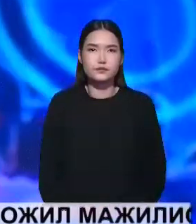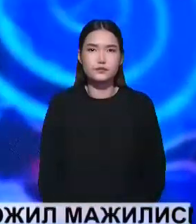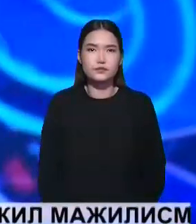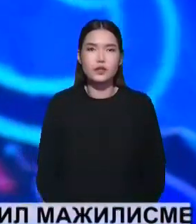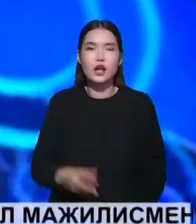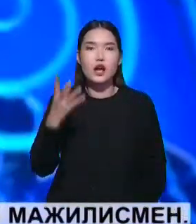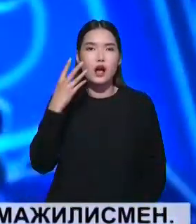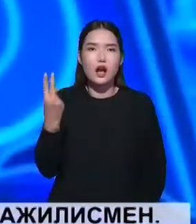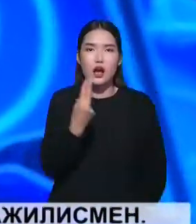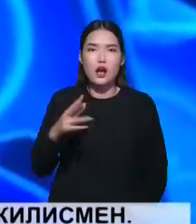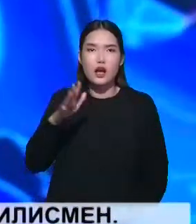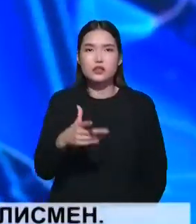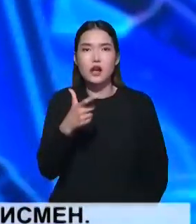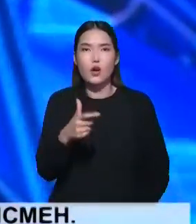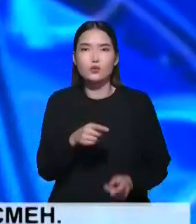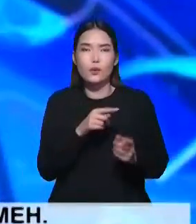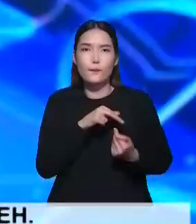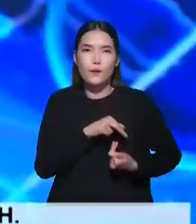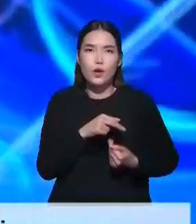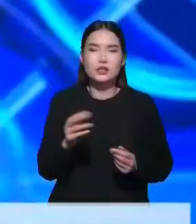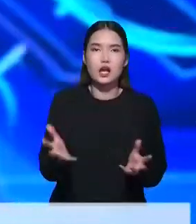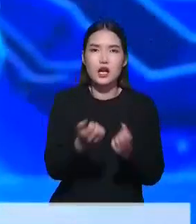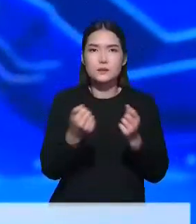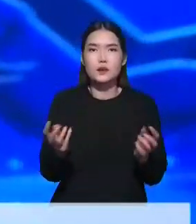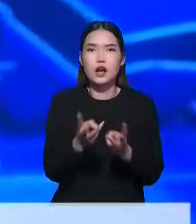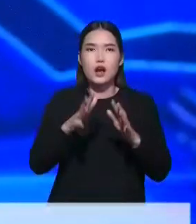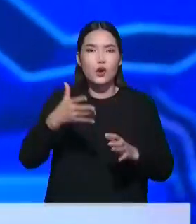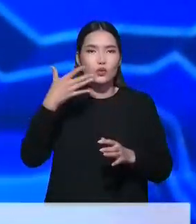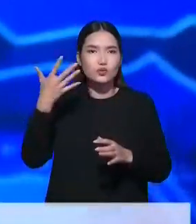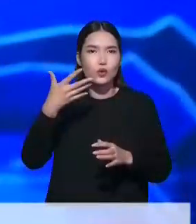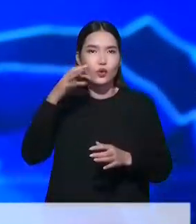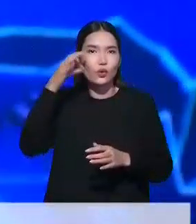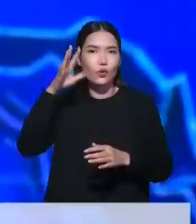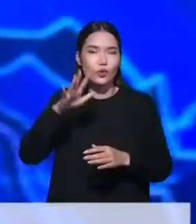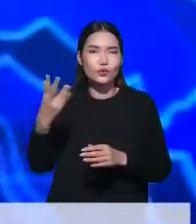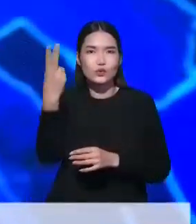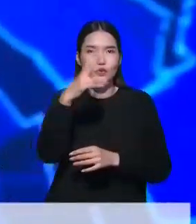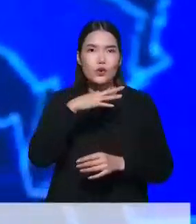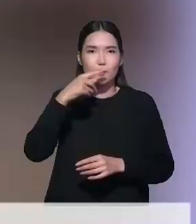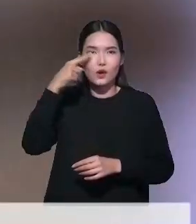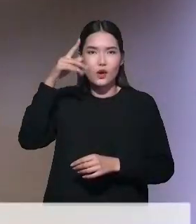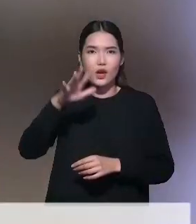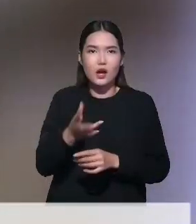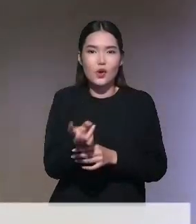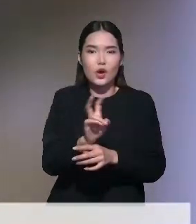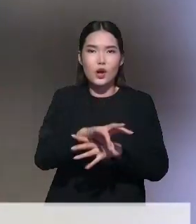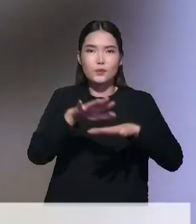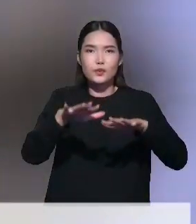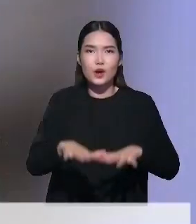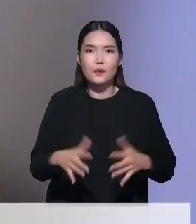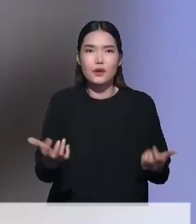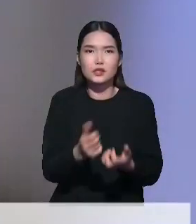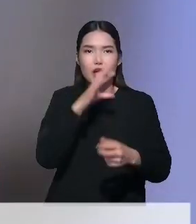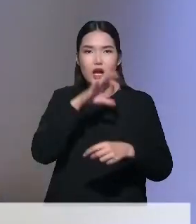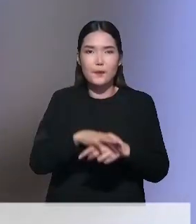В Астане огнеборцы спасли из горящей квартиры кошку. Пожар в столичной многоэтажке произошел накануне. Прибывшие на место спасатели